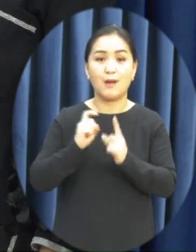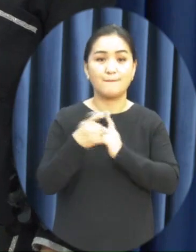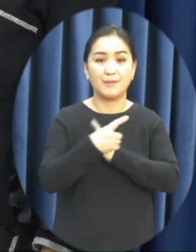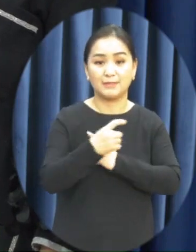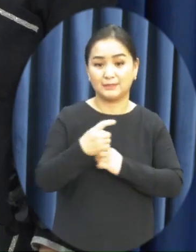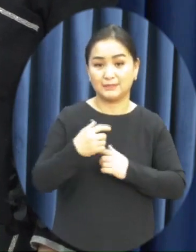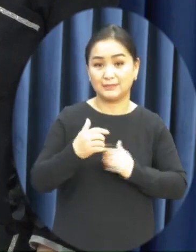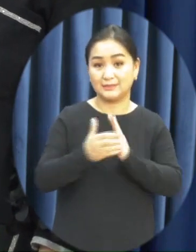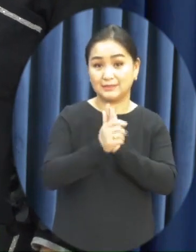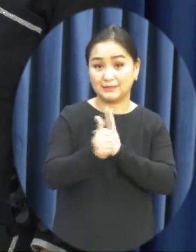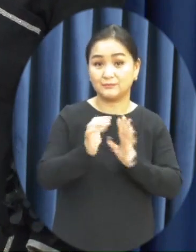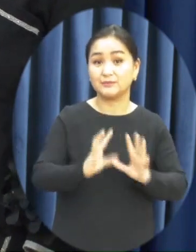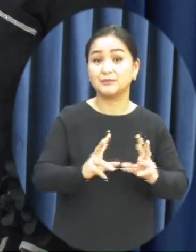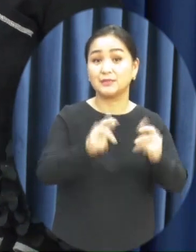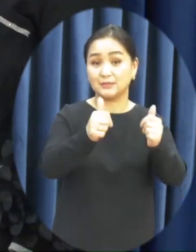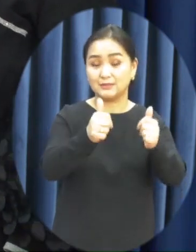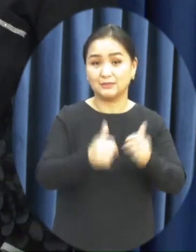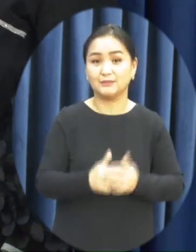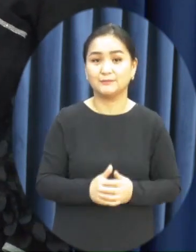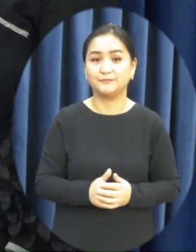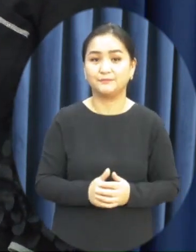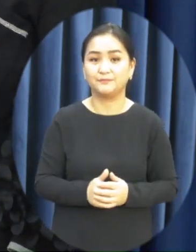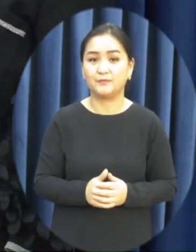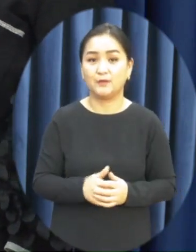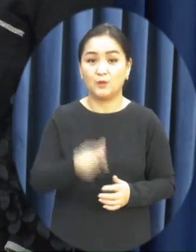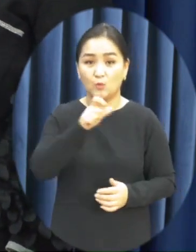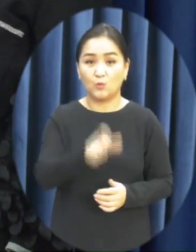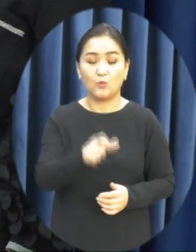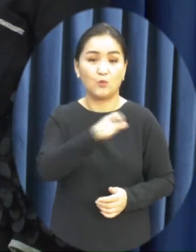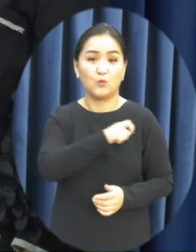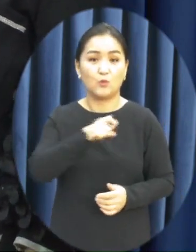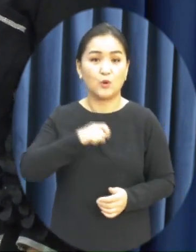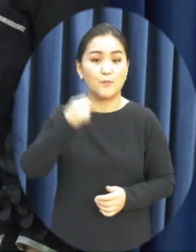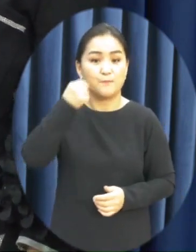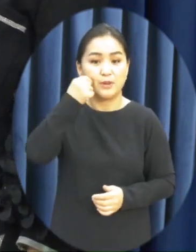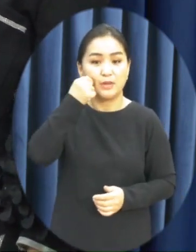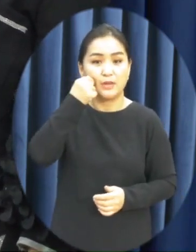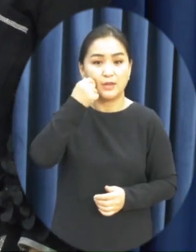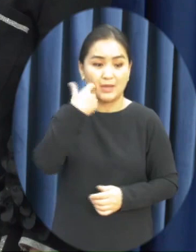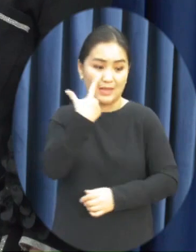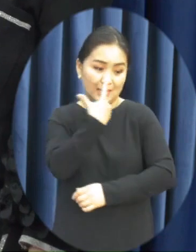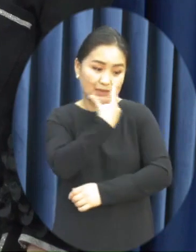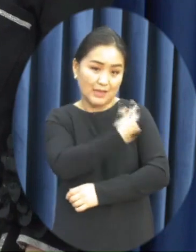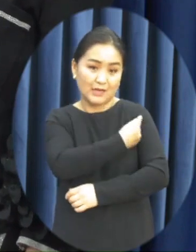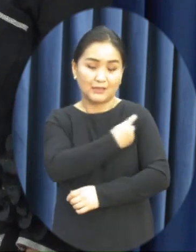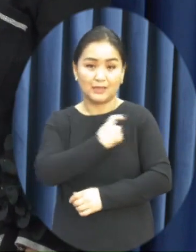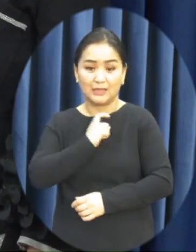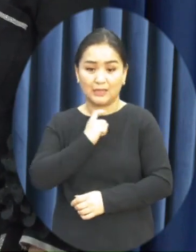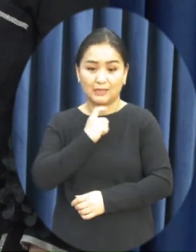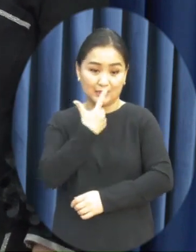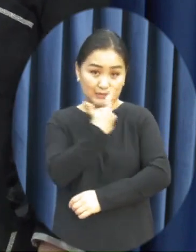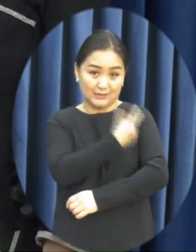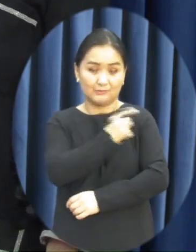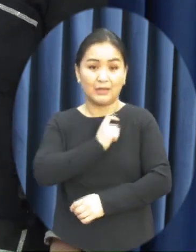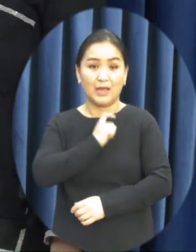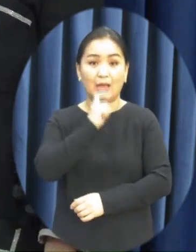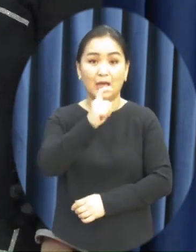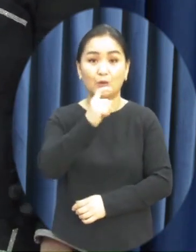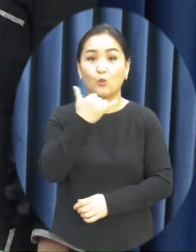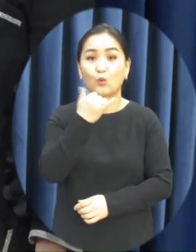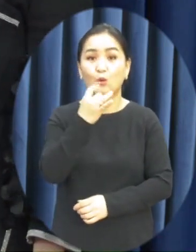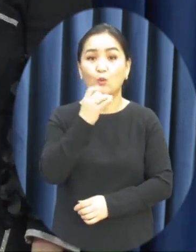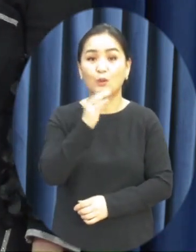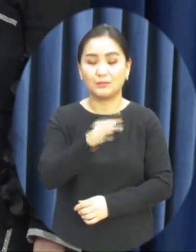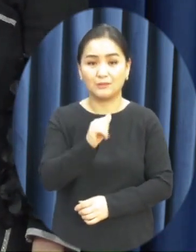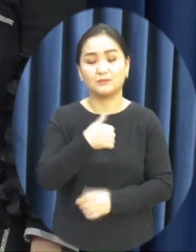དེ 1 དག དེ པར ཁྱང ནས